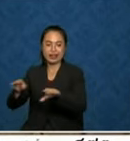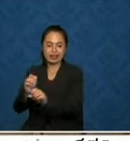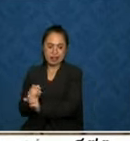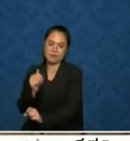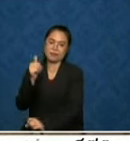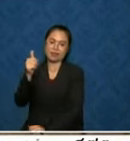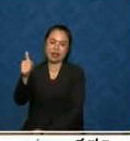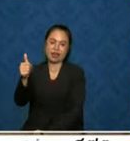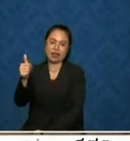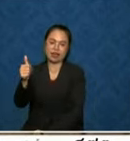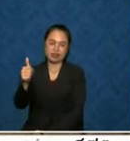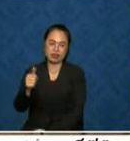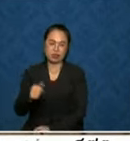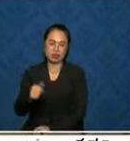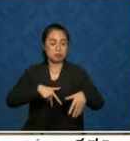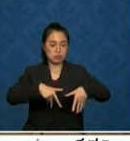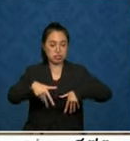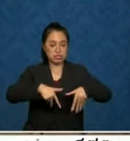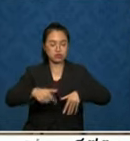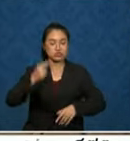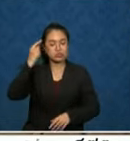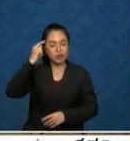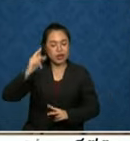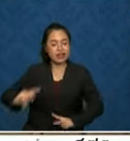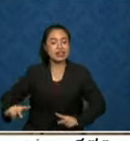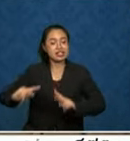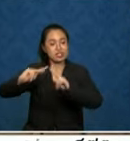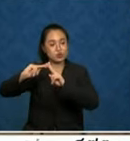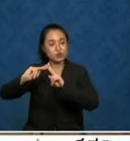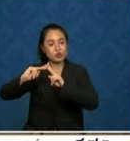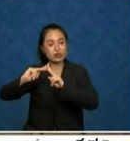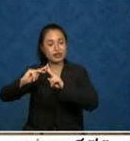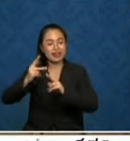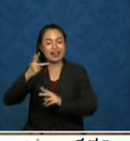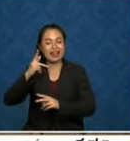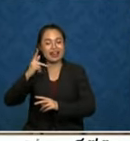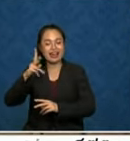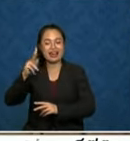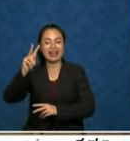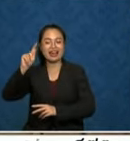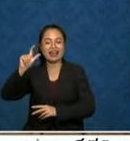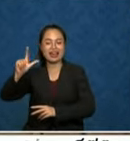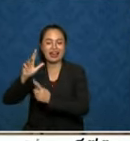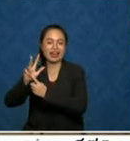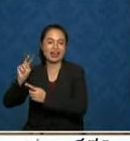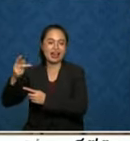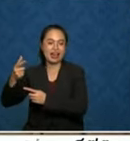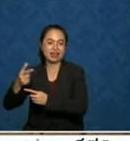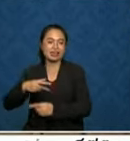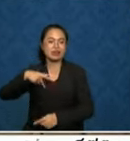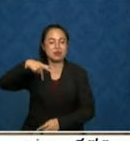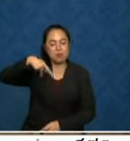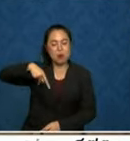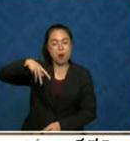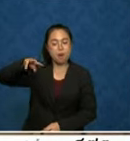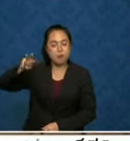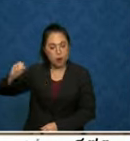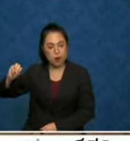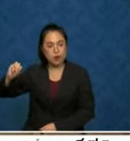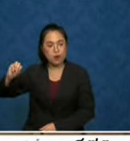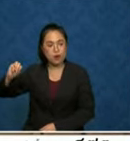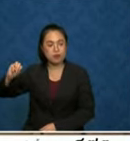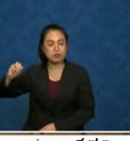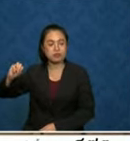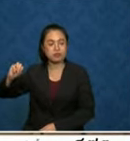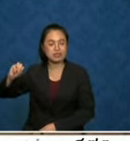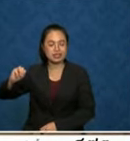คิดว่ากระทรวงการคลังนะคะรวมถึงกรมกิจการผู้สูงอายุสังกัดกระทรวงพม.หรือกรม พัฒนาฝีมือแร